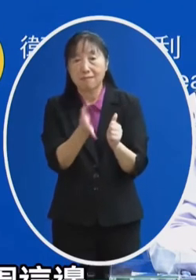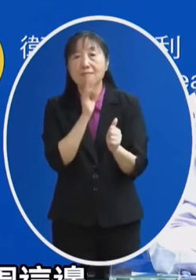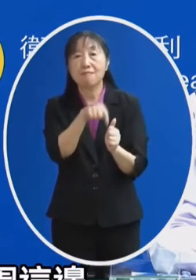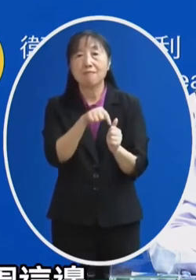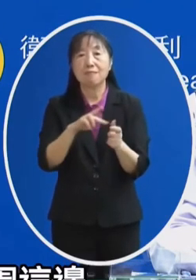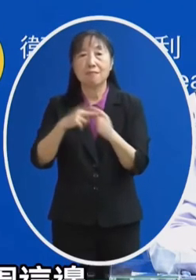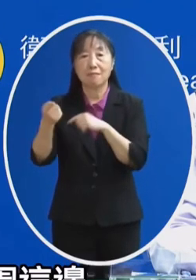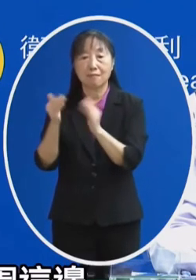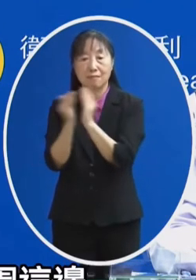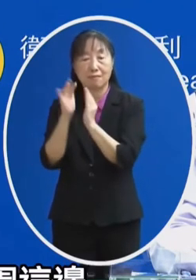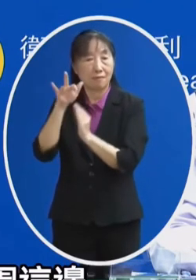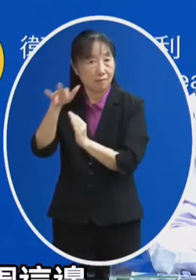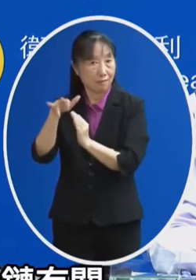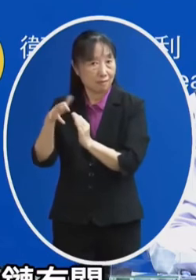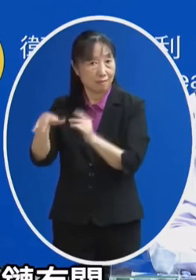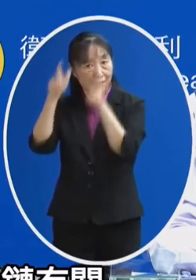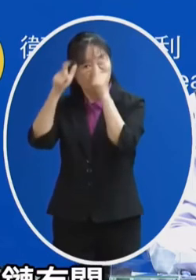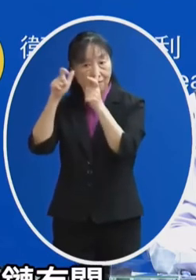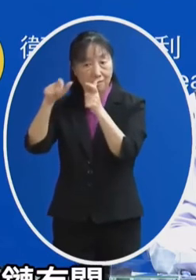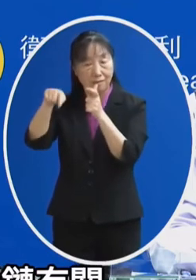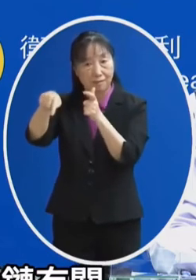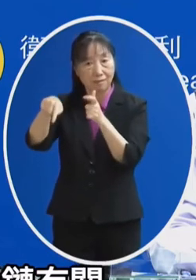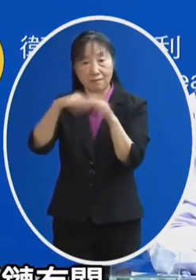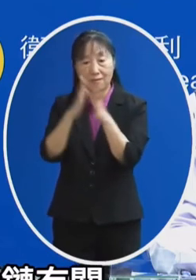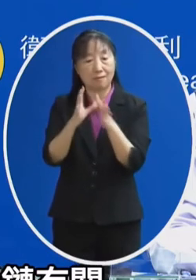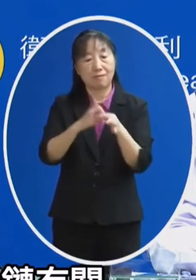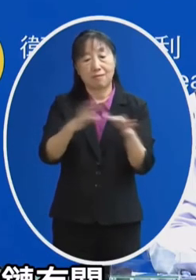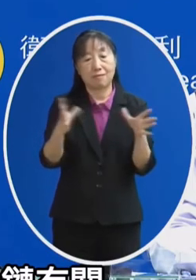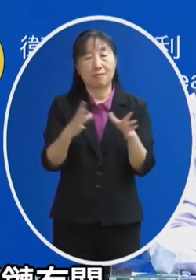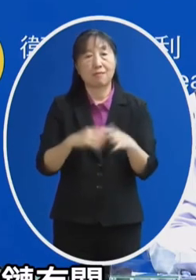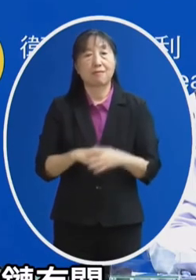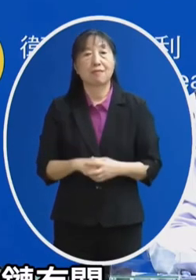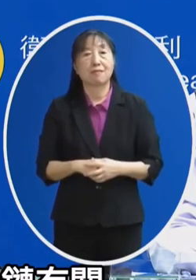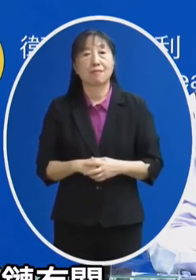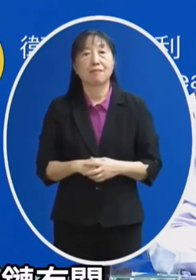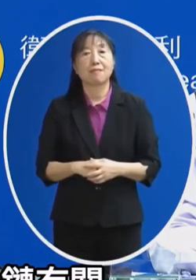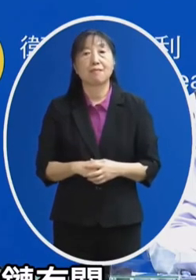是跟桃园这边或者是高雄这边延伸过来的传播链有关哦。